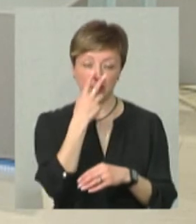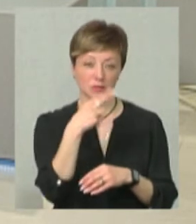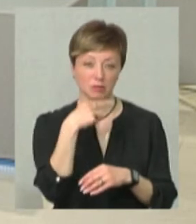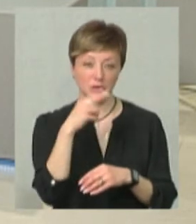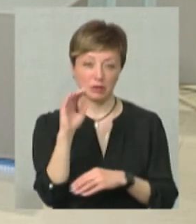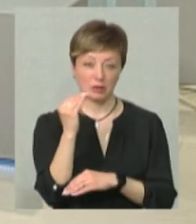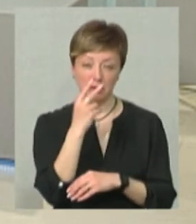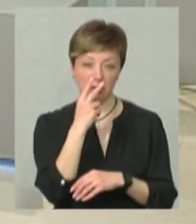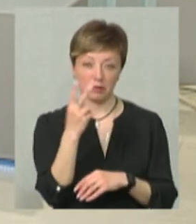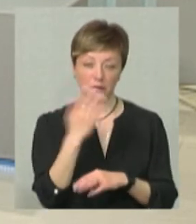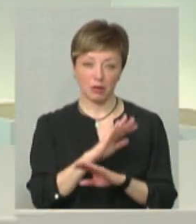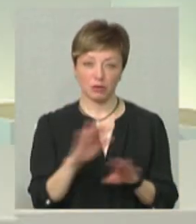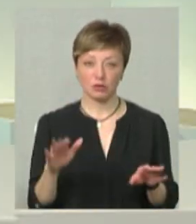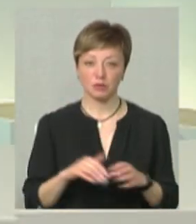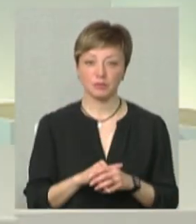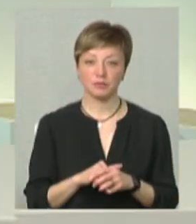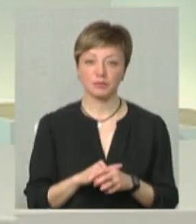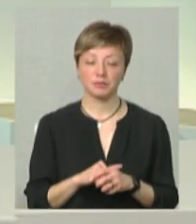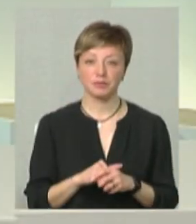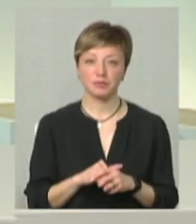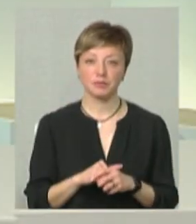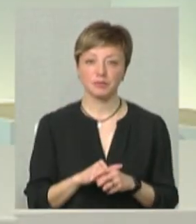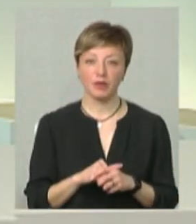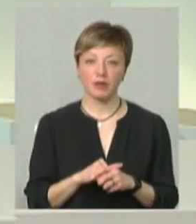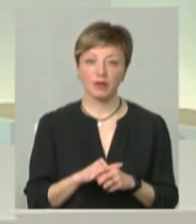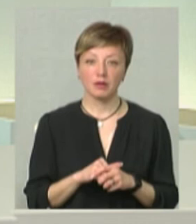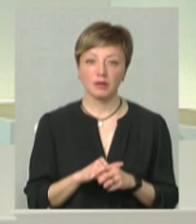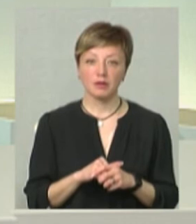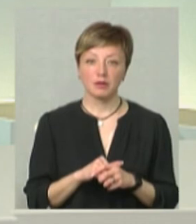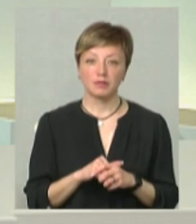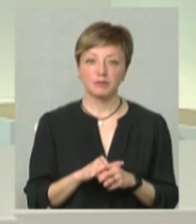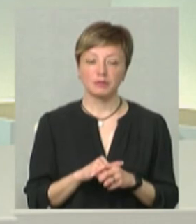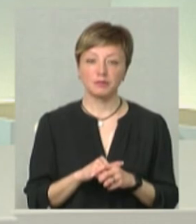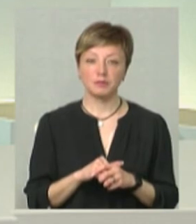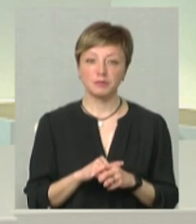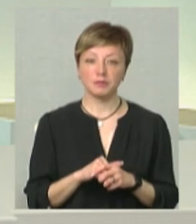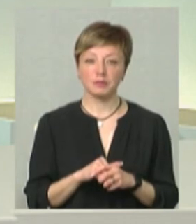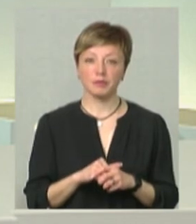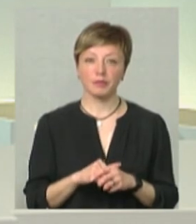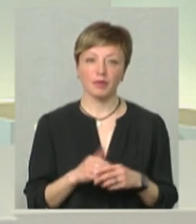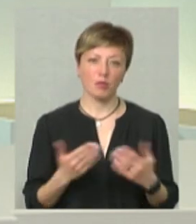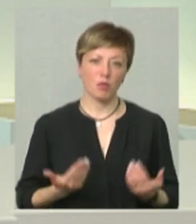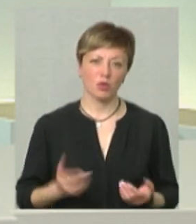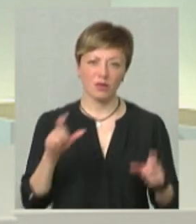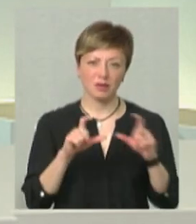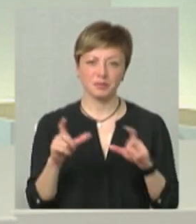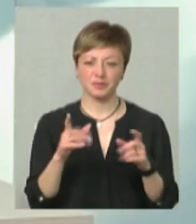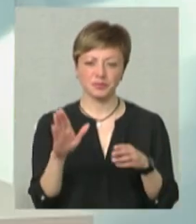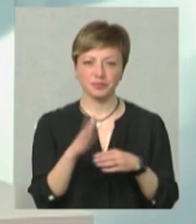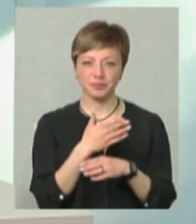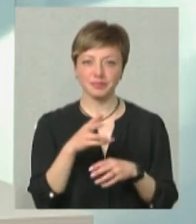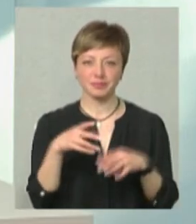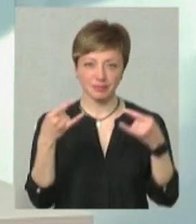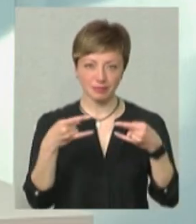зору дитини, тобто те, на що, в принципі, може не звертатися увага, там такі побутова хімія якась. Вімкнути